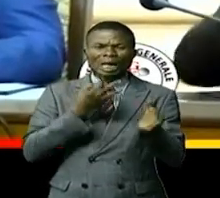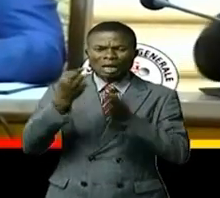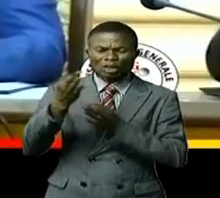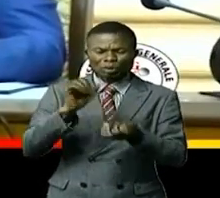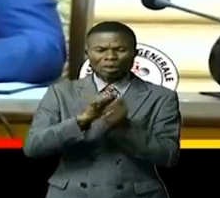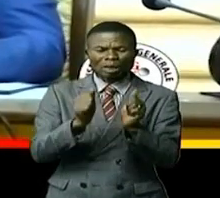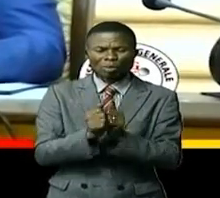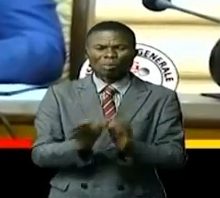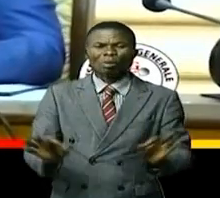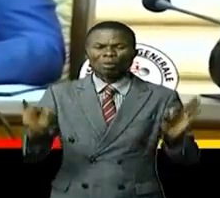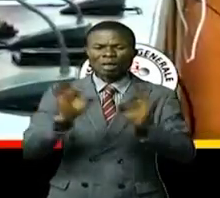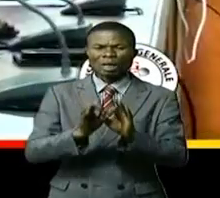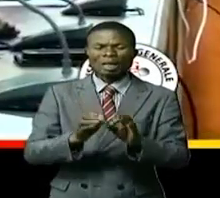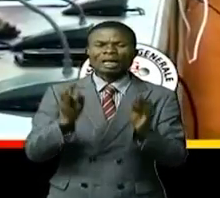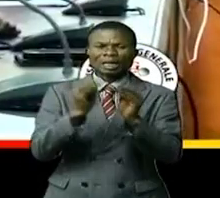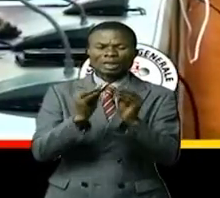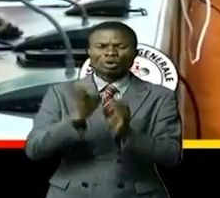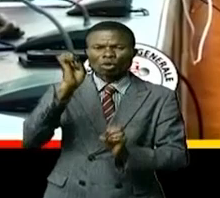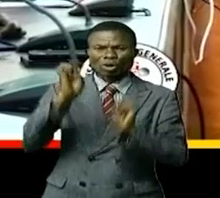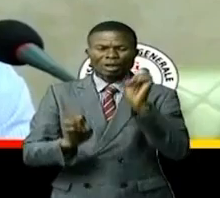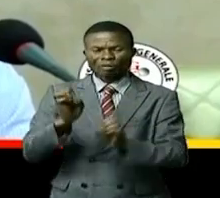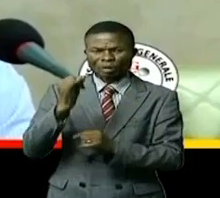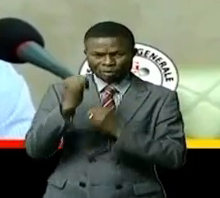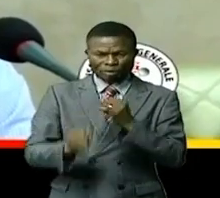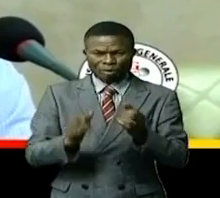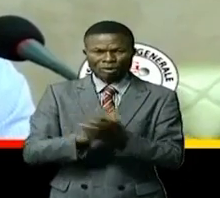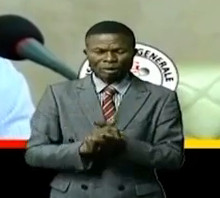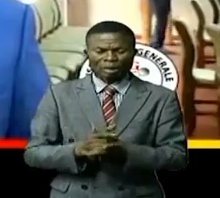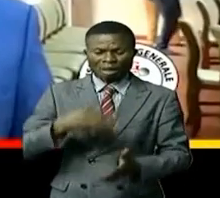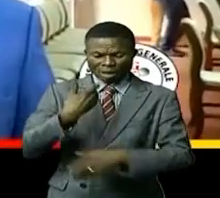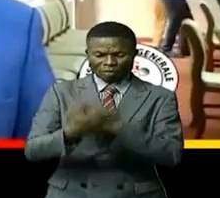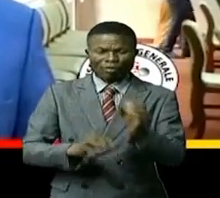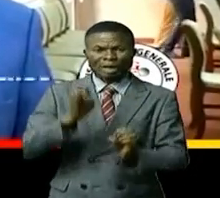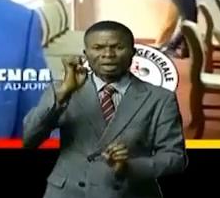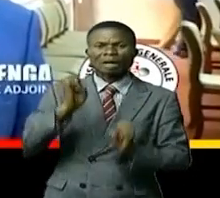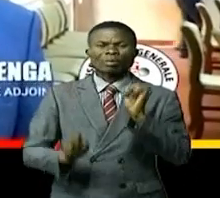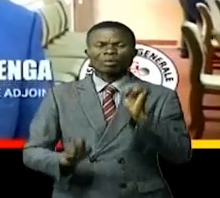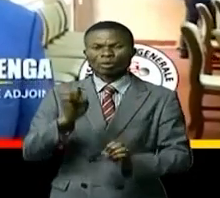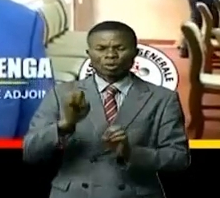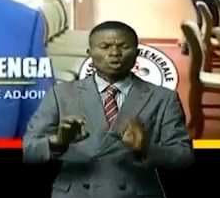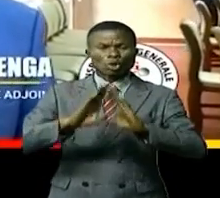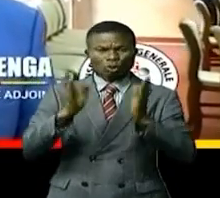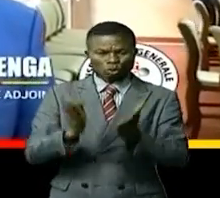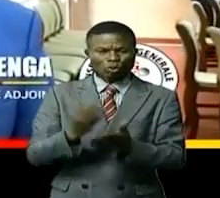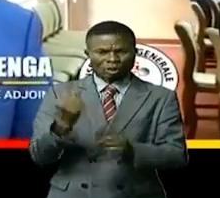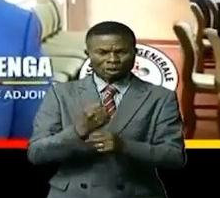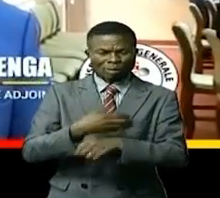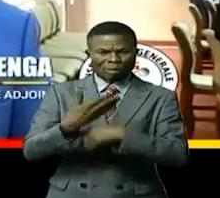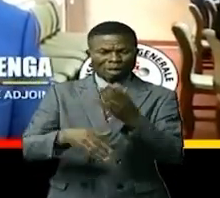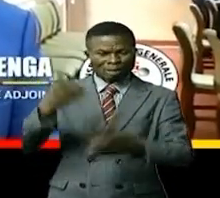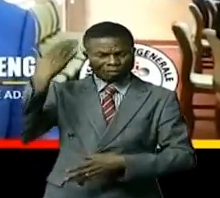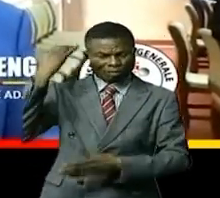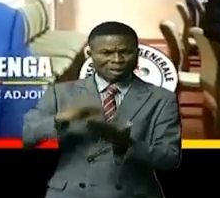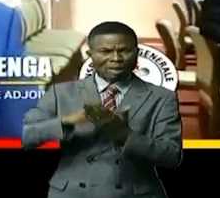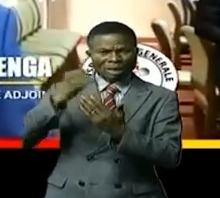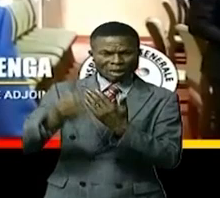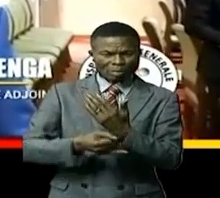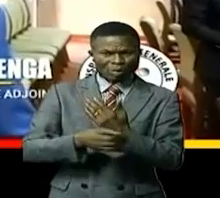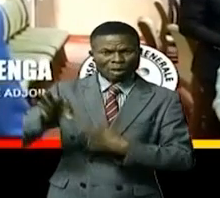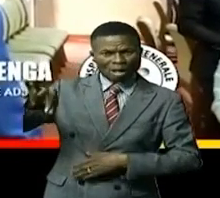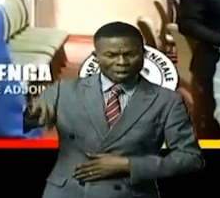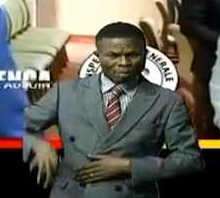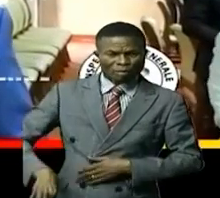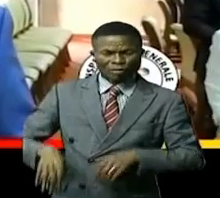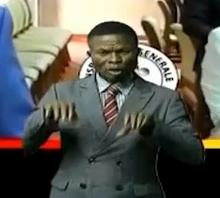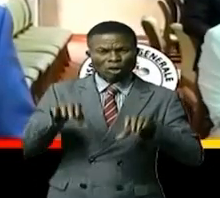réunion d'évaluation finale. Il voulait évaluer ce qu'a été le projet Profit